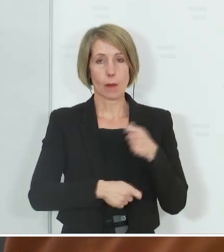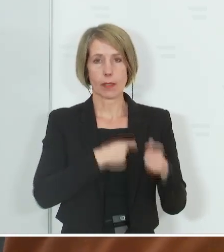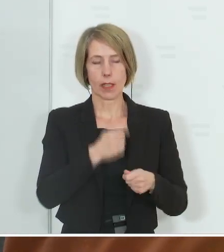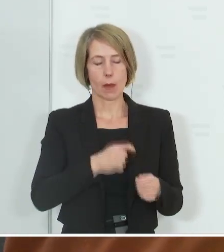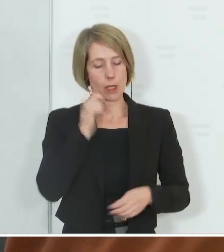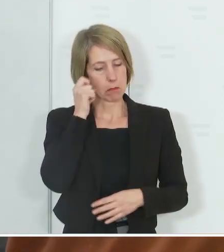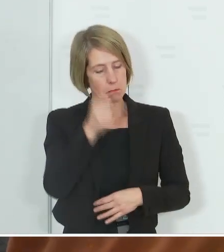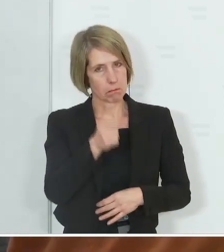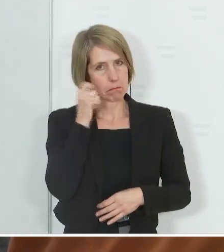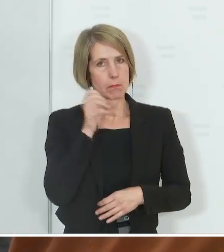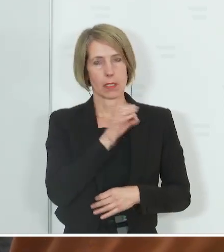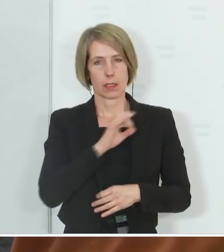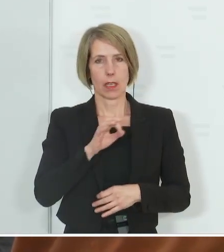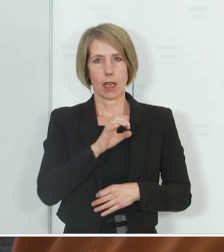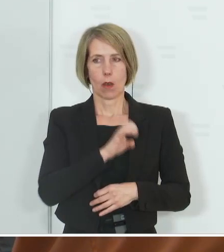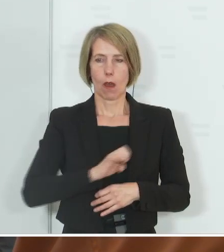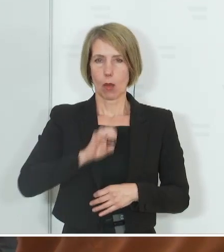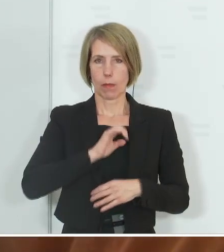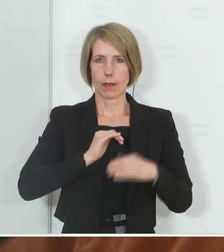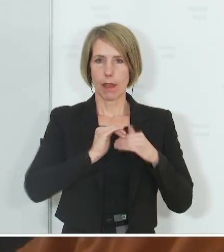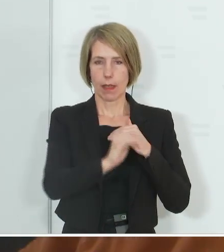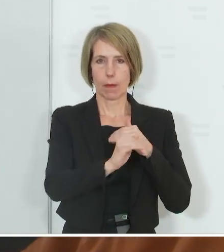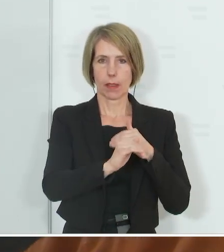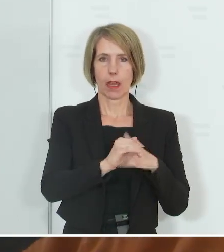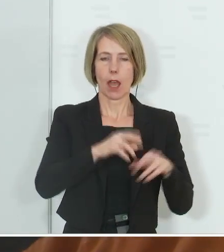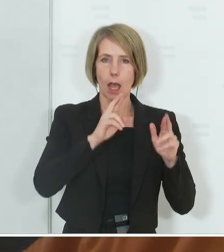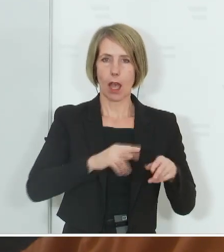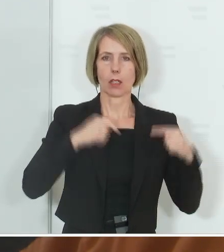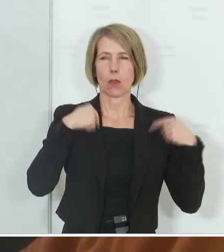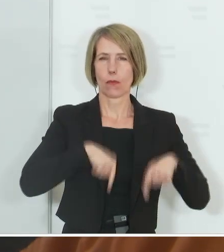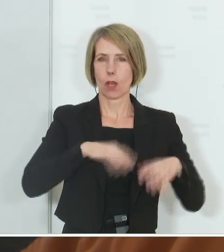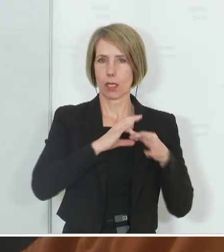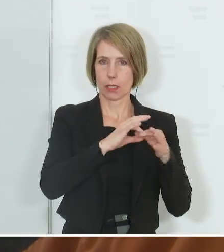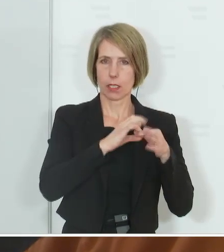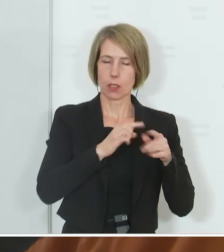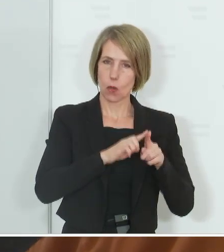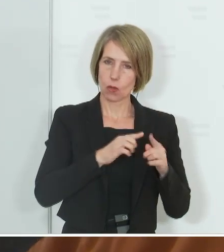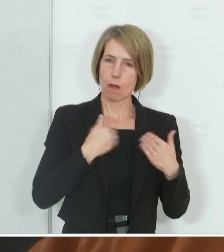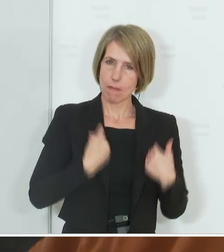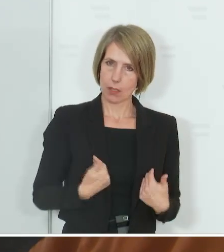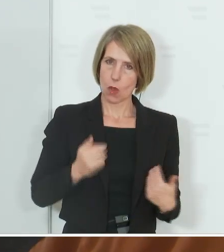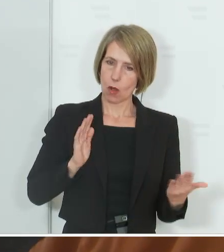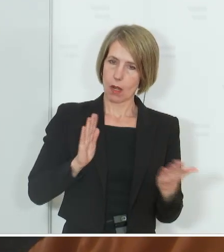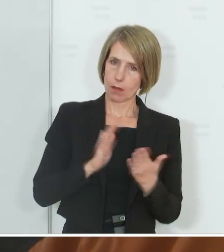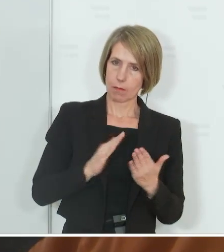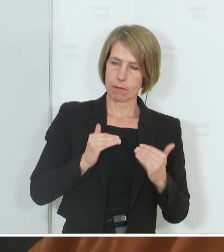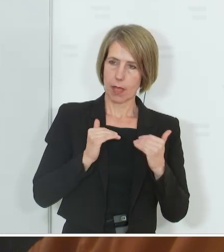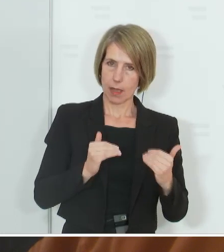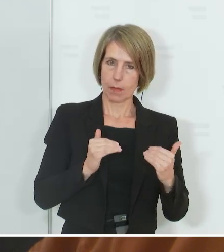auf europäischer Ebene bezüglich Ratsvorsitz, aber auch auf persönlicher Ebene haben, auch was